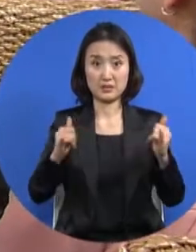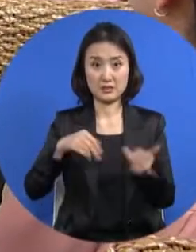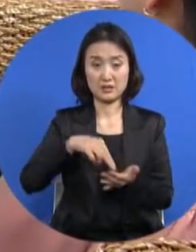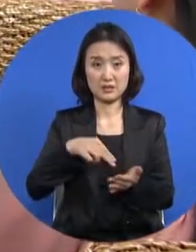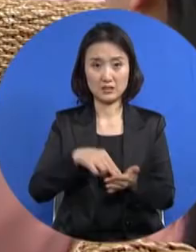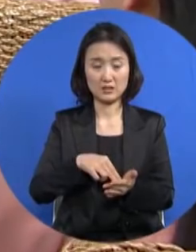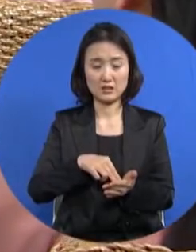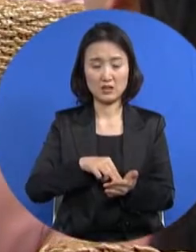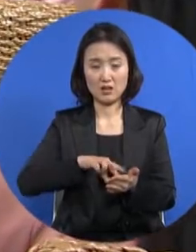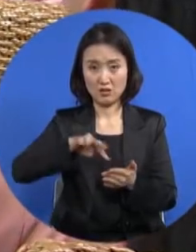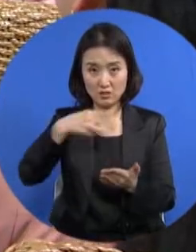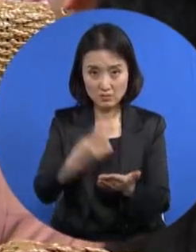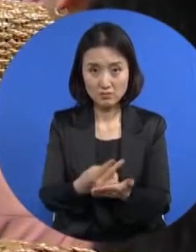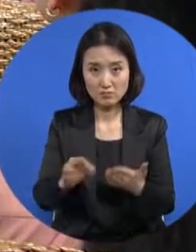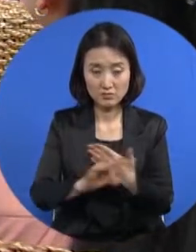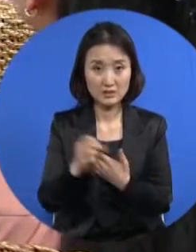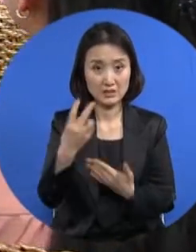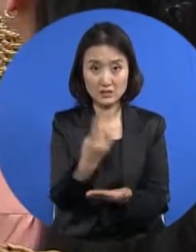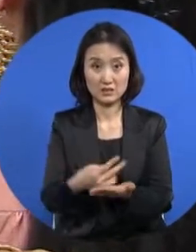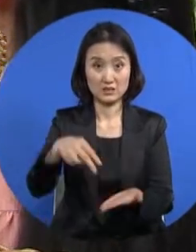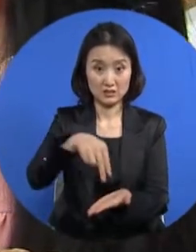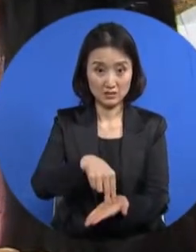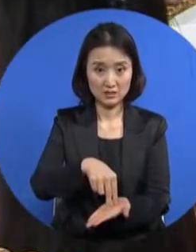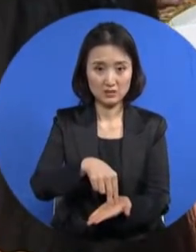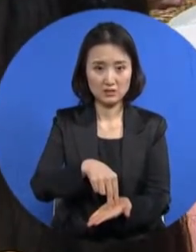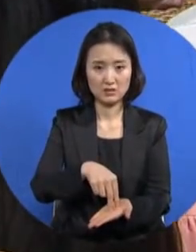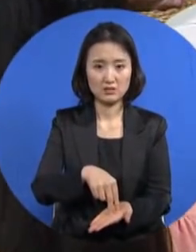수 있었겠어요? 없었겠어요?